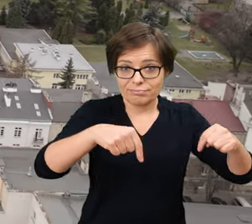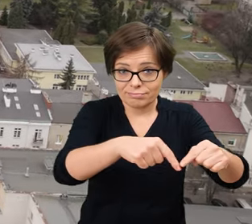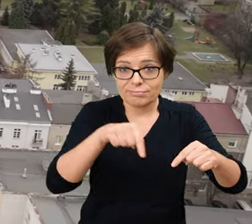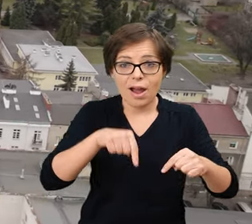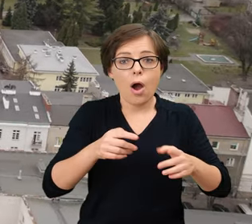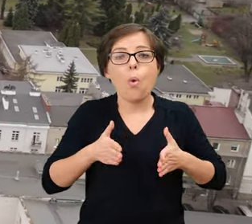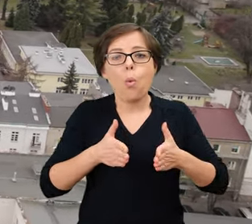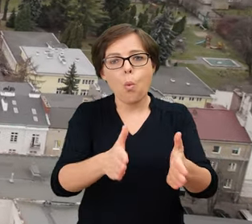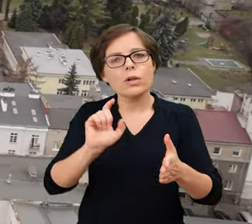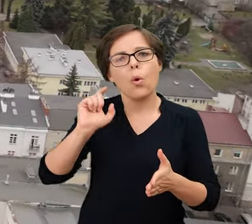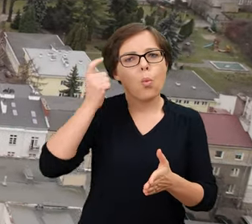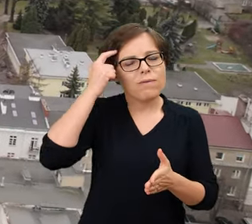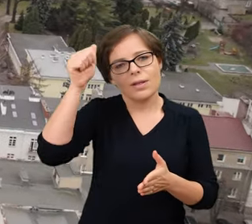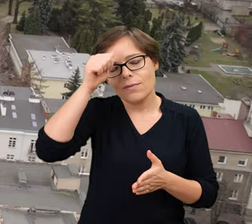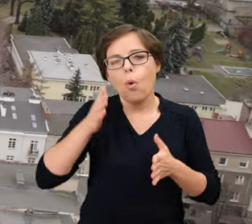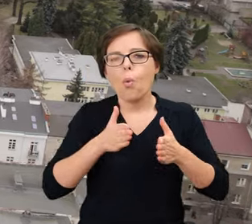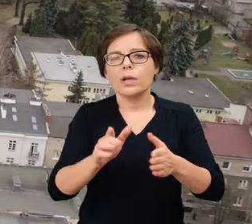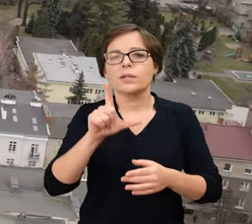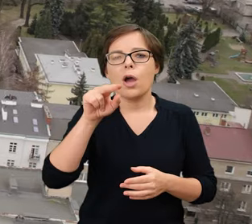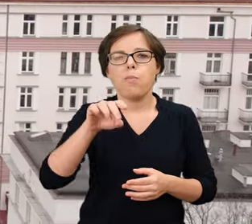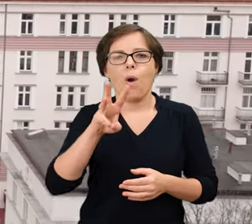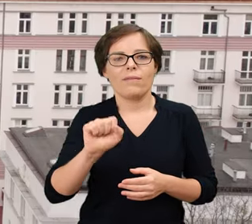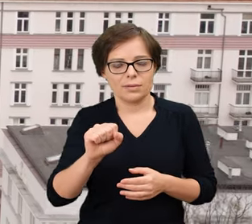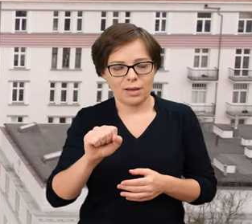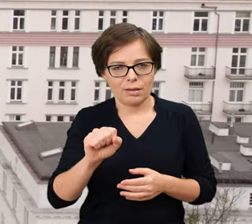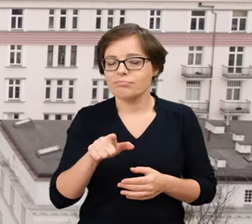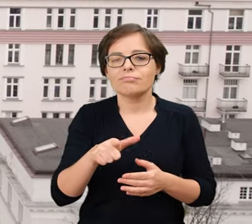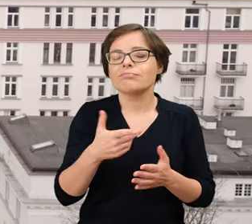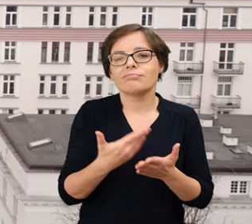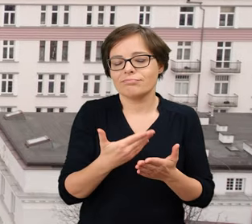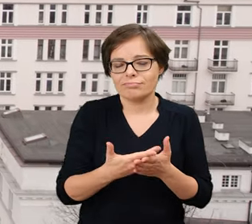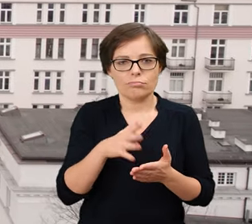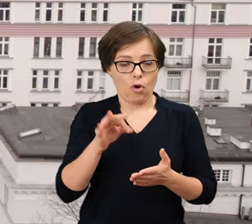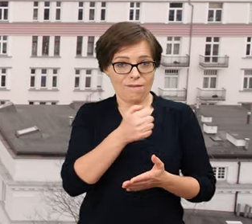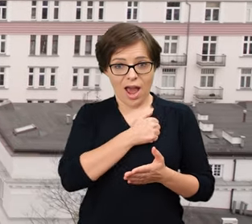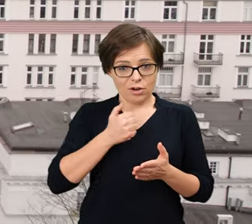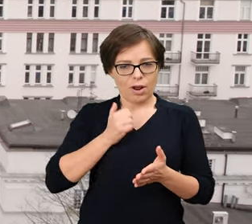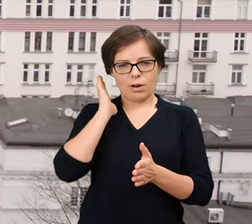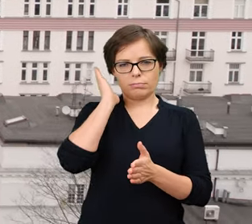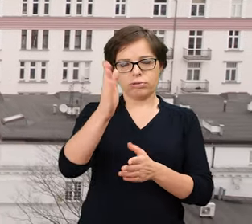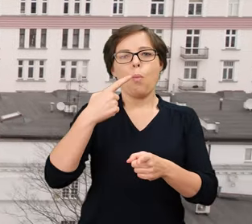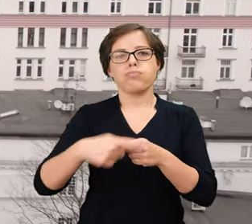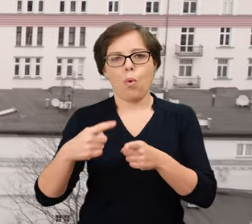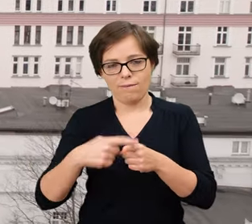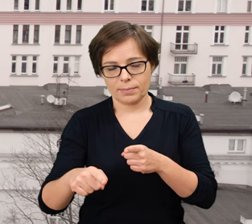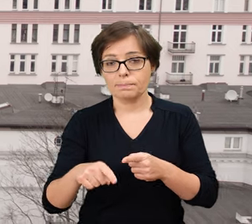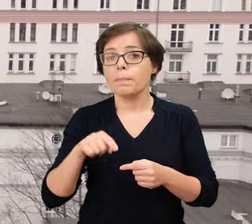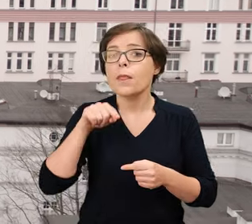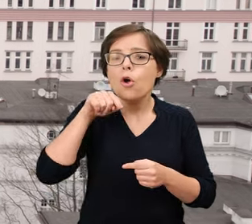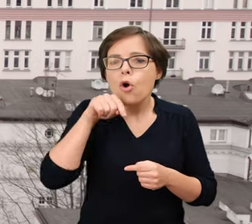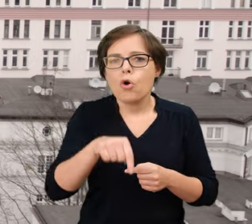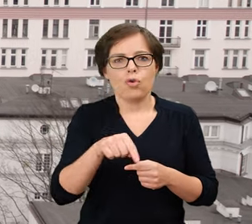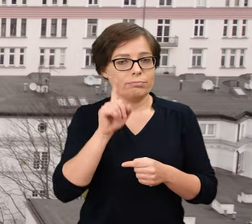ulicy Puławskiej, głównej ulicy, która wyprowadza ruch z Warszawy w stronę Puław. Ulicy, która jest najdłuższą